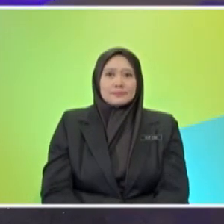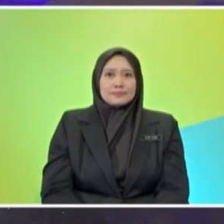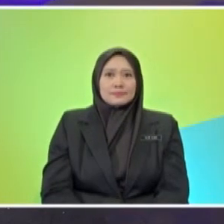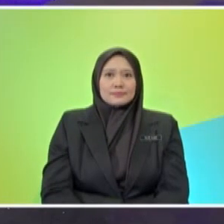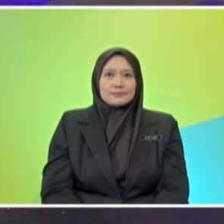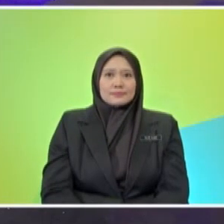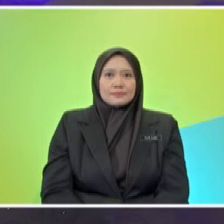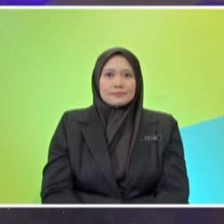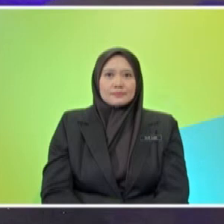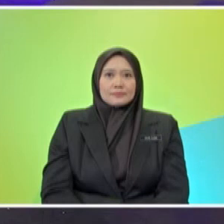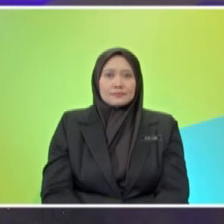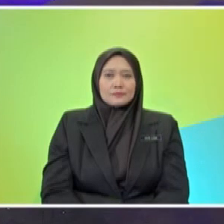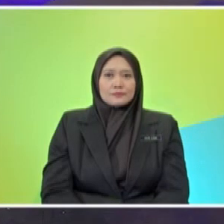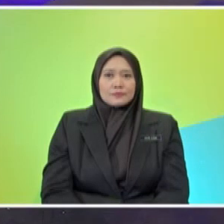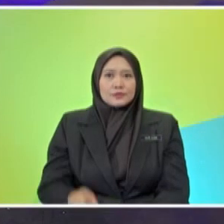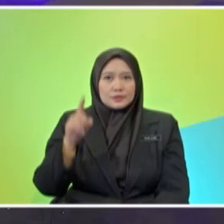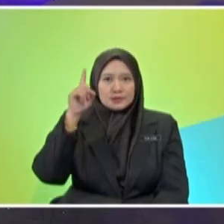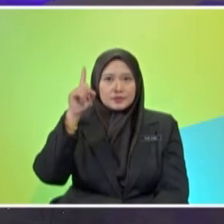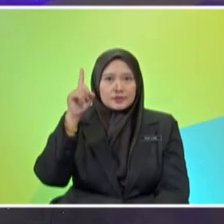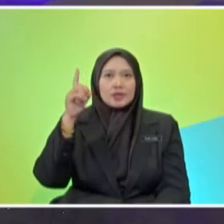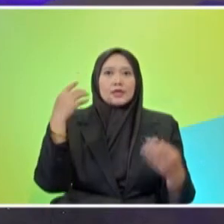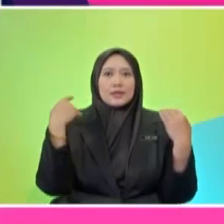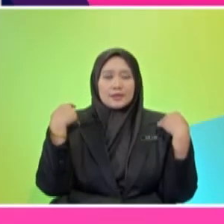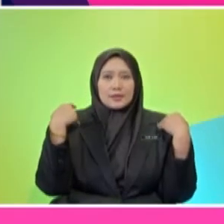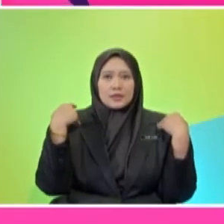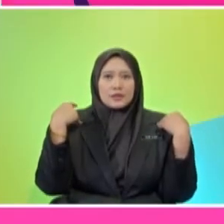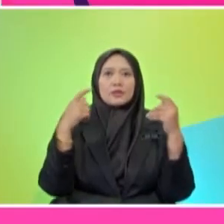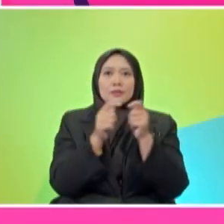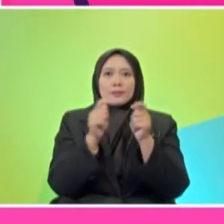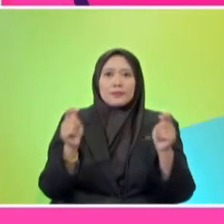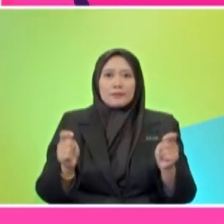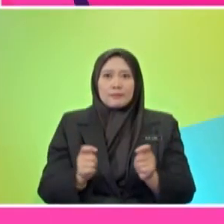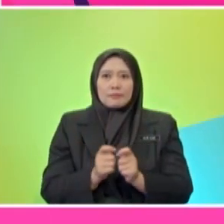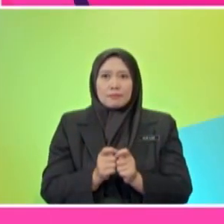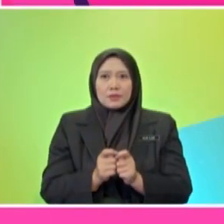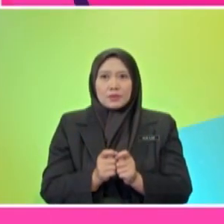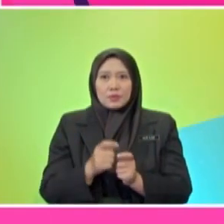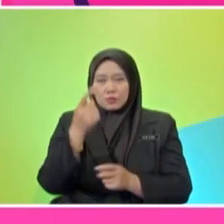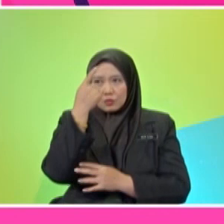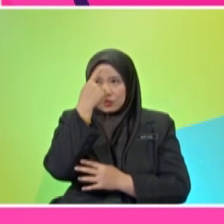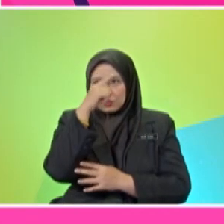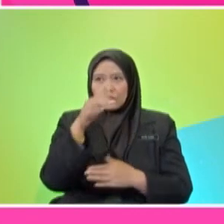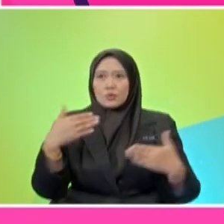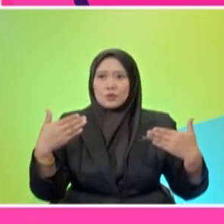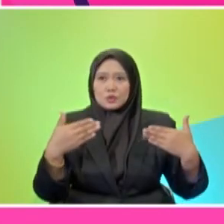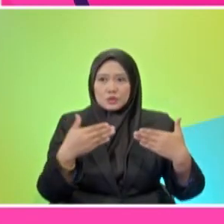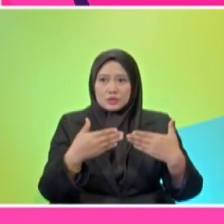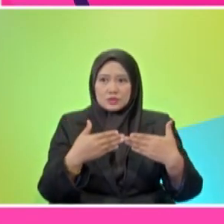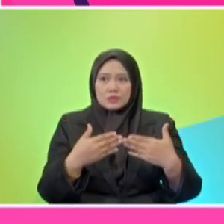sini dia ada tempat untuk kita first kali kita sambung, mula-mula kita sambungkan dahulu mikro pengawal